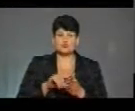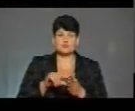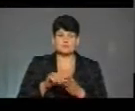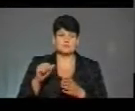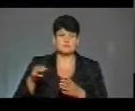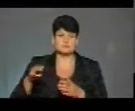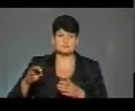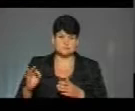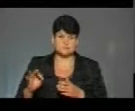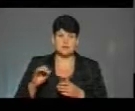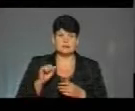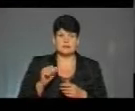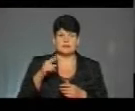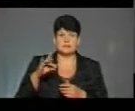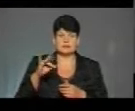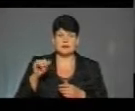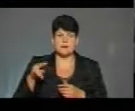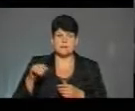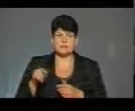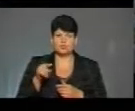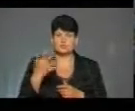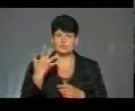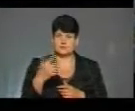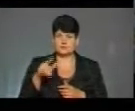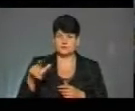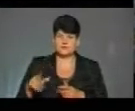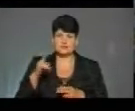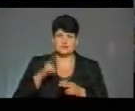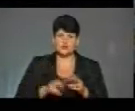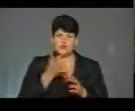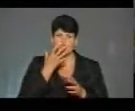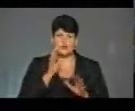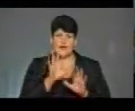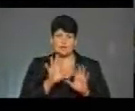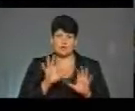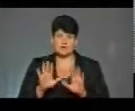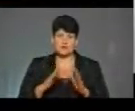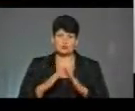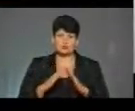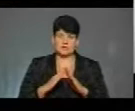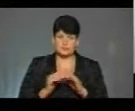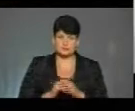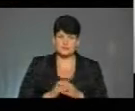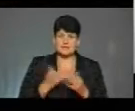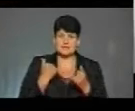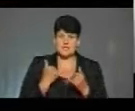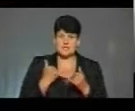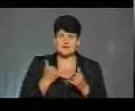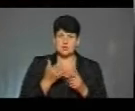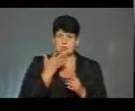дій на сході України Андрія Драпала. Тут 5 волонтерів завершують утеплювати будинок. Зараз запінюємо,